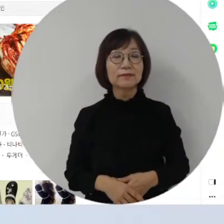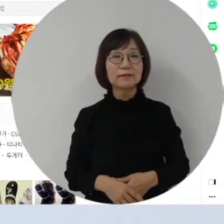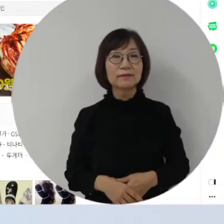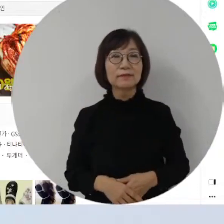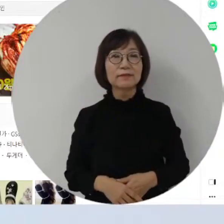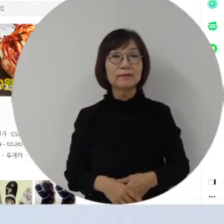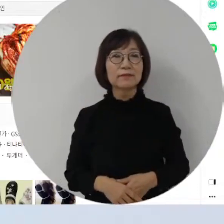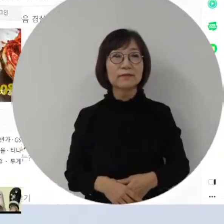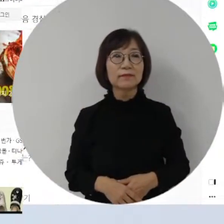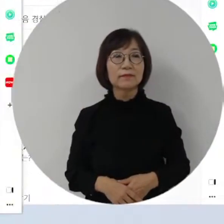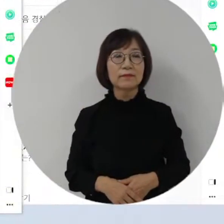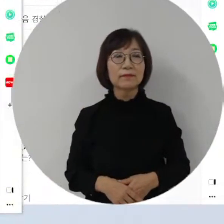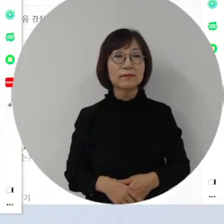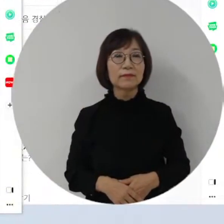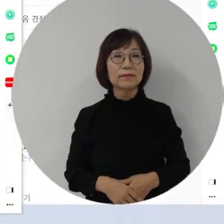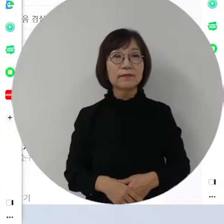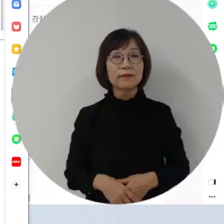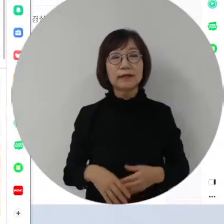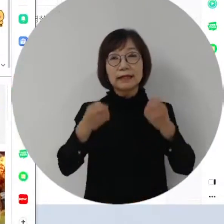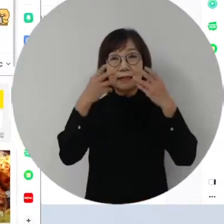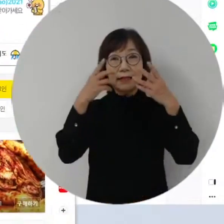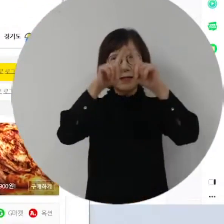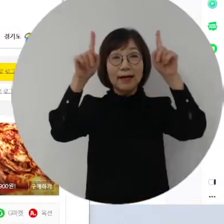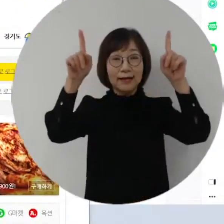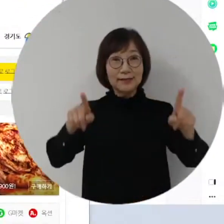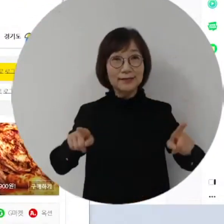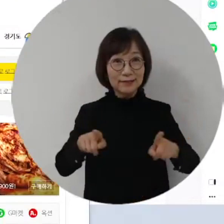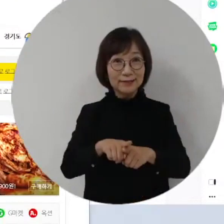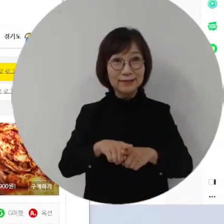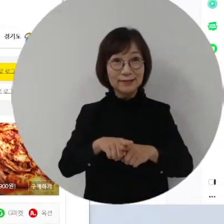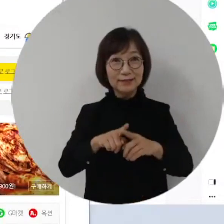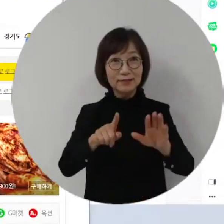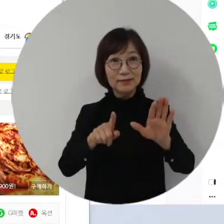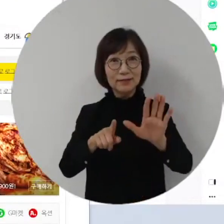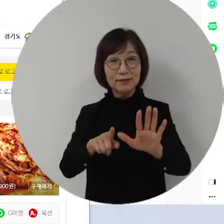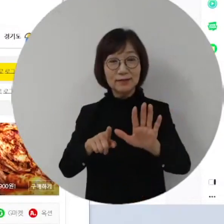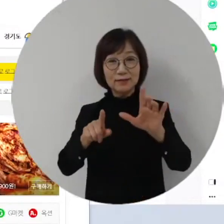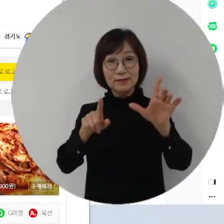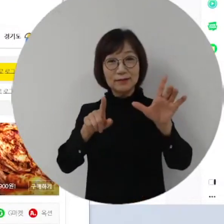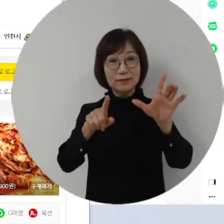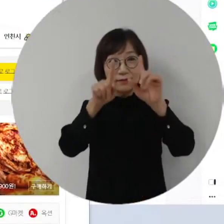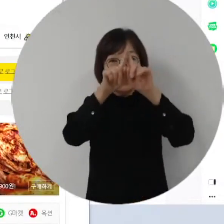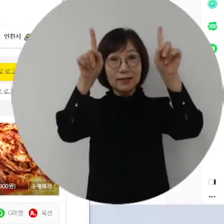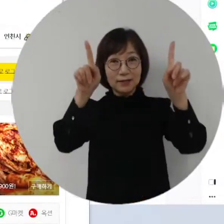아예 새로운 창으로 열렸어요. 보시면 요렇게 보이시나요?